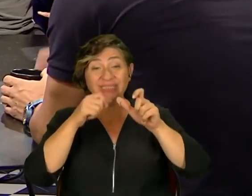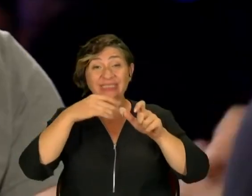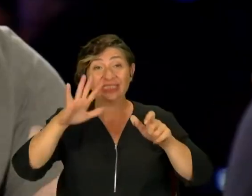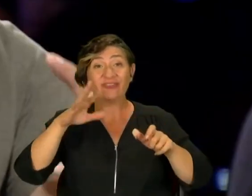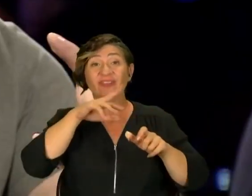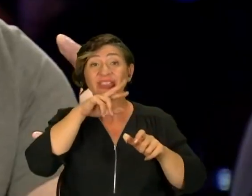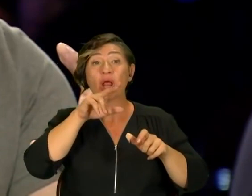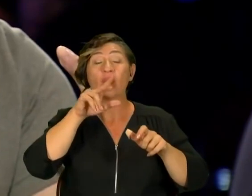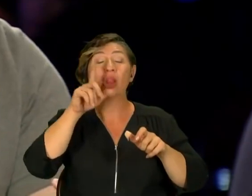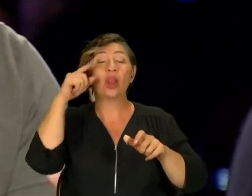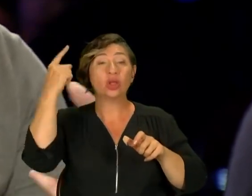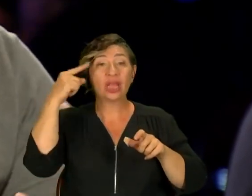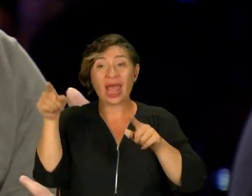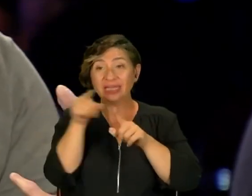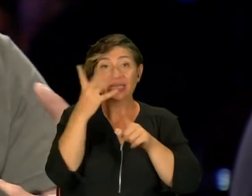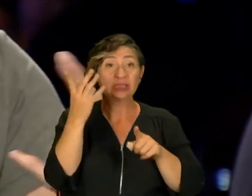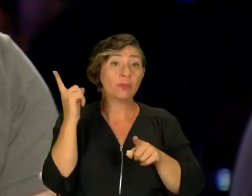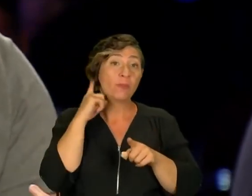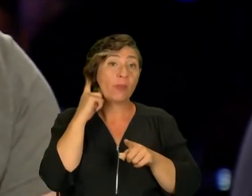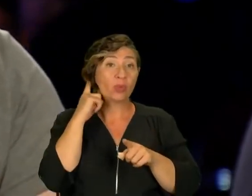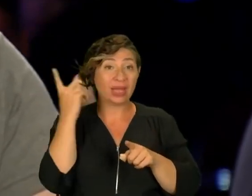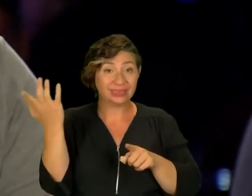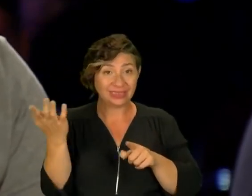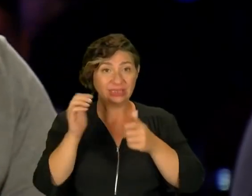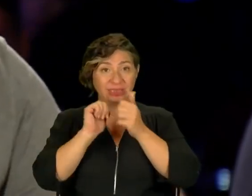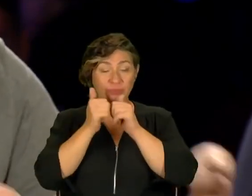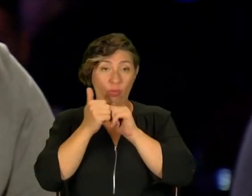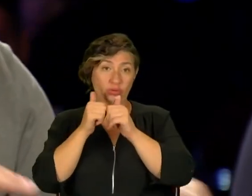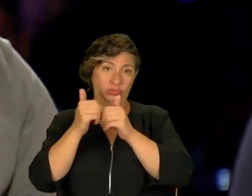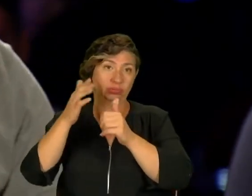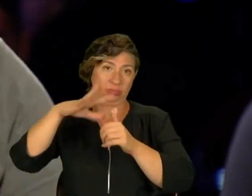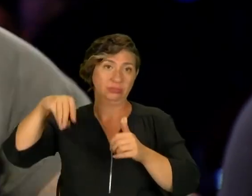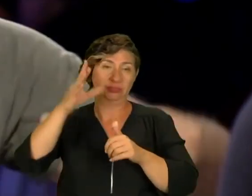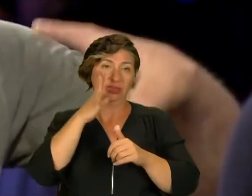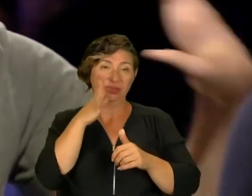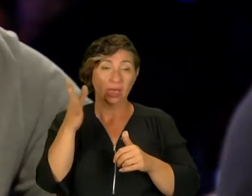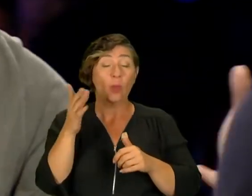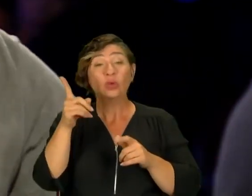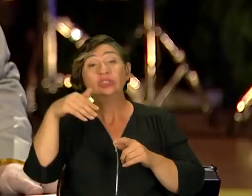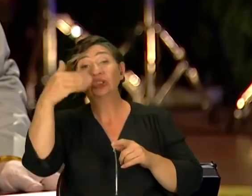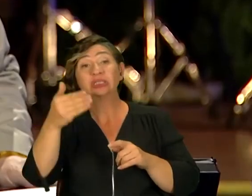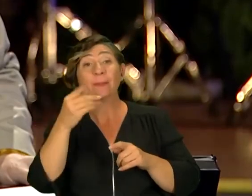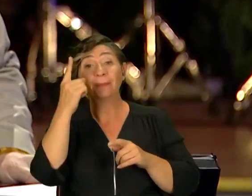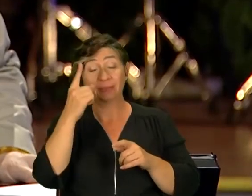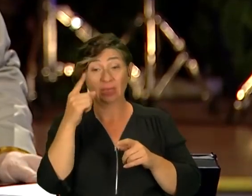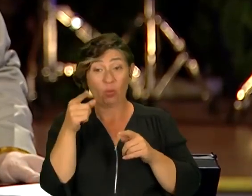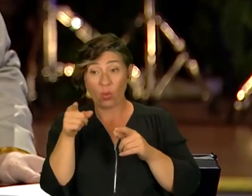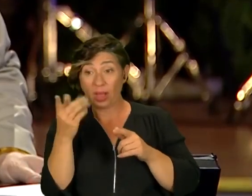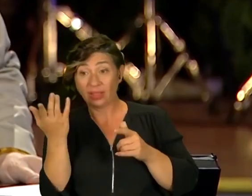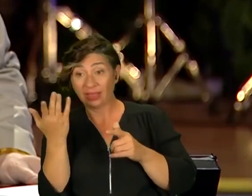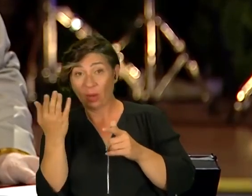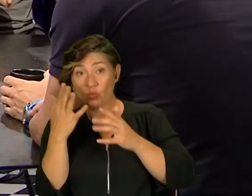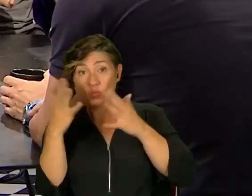arası biliyorsunuz. Nasıl ki popüler bir şekilde spor camiasında bilen en azından. Ama onun dışında da bir, değil mi, oraya ne